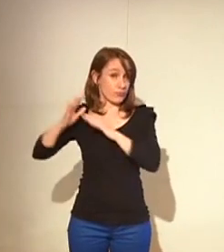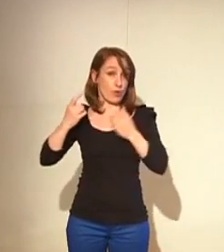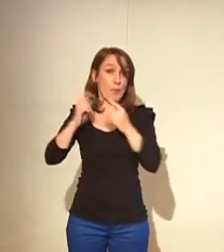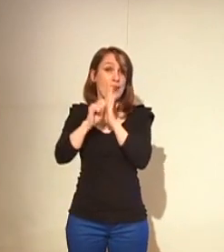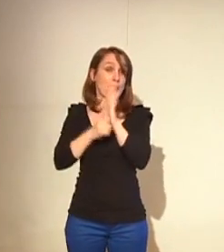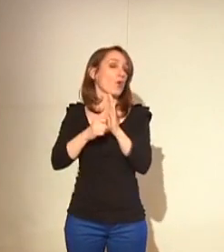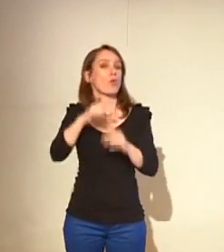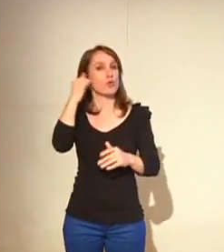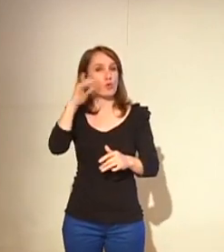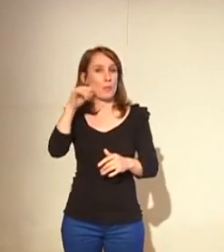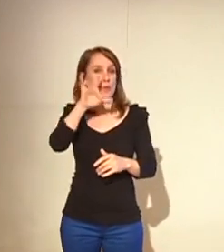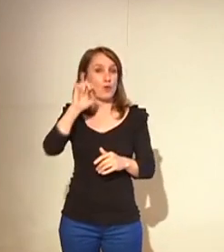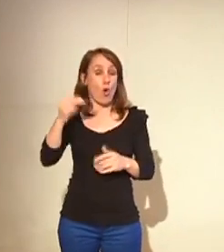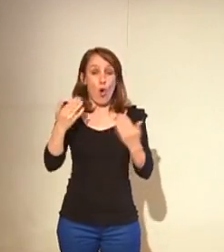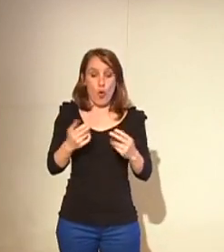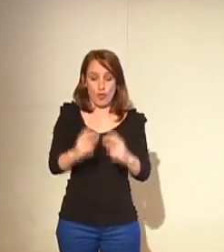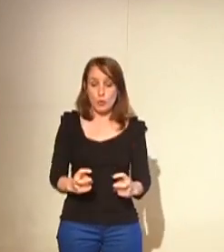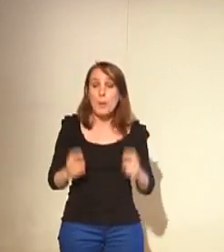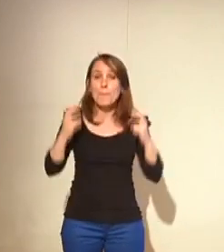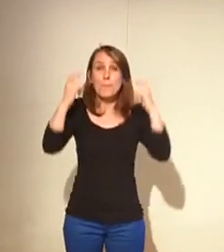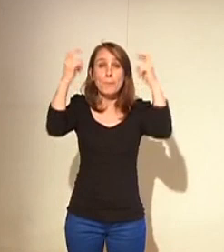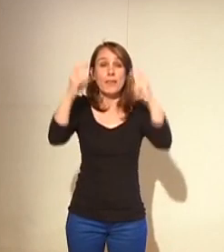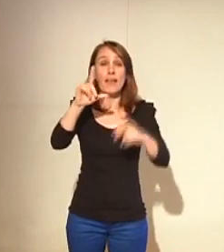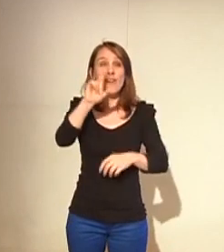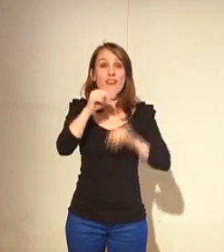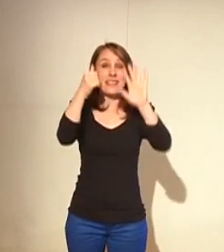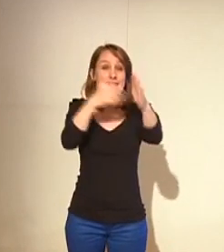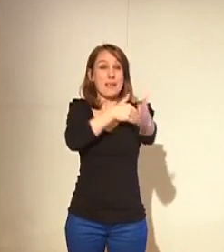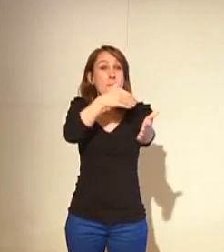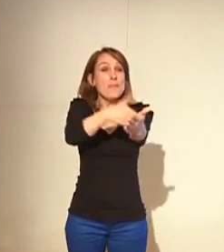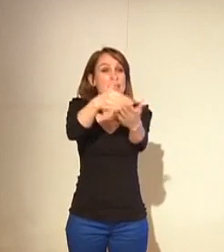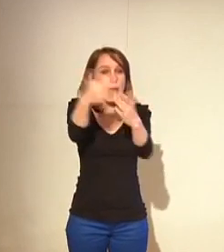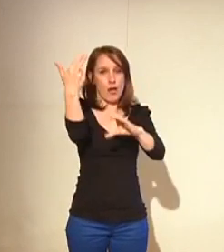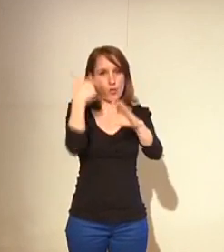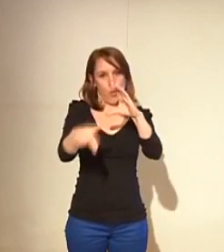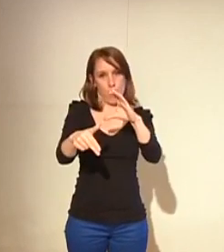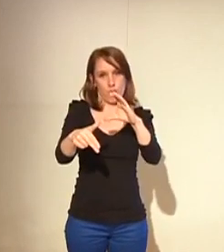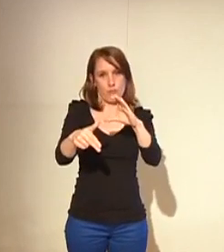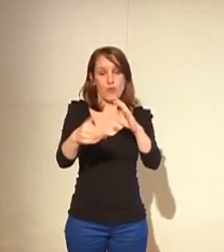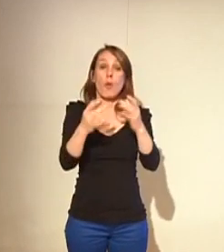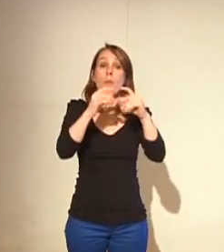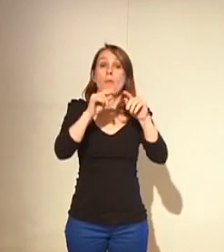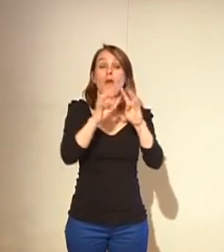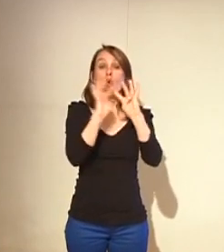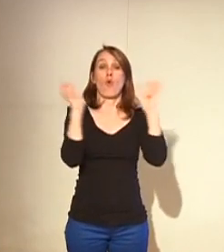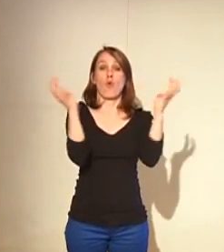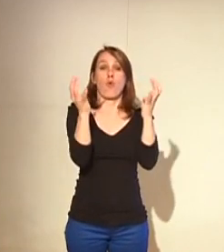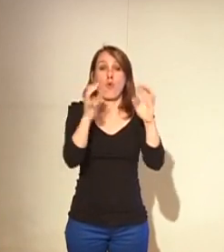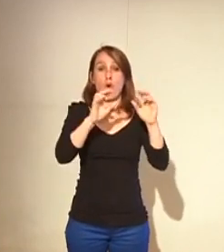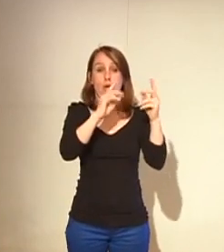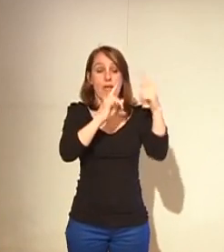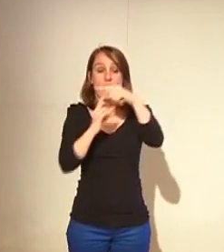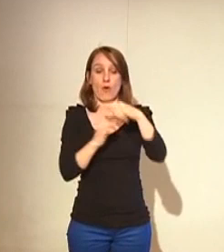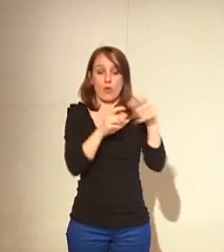maintenant à 26 milliards d'euros selon la Cour des comptes alors que aujourd'hui pas un seul coup de